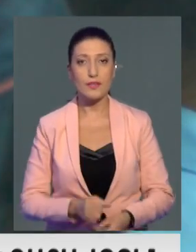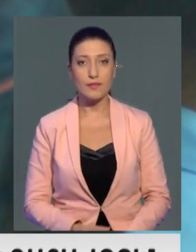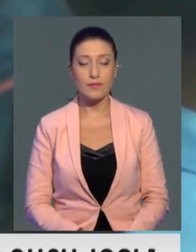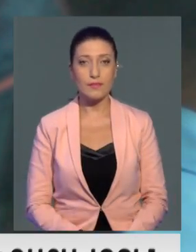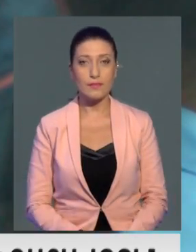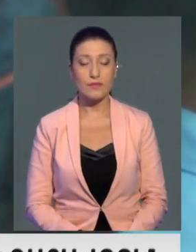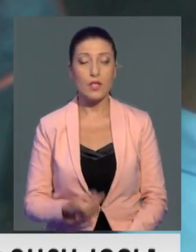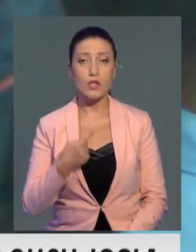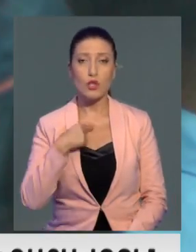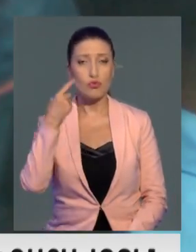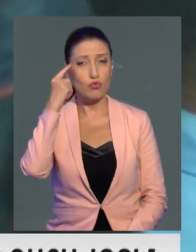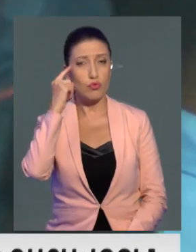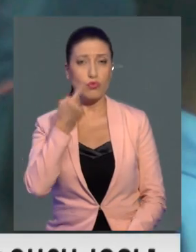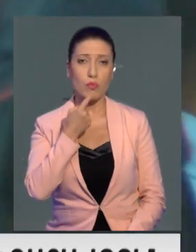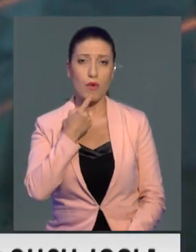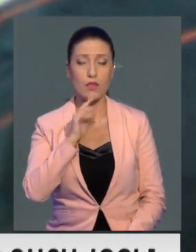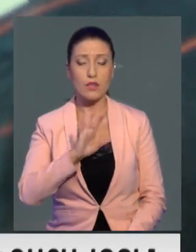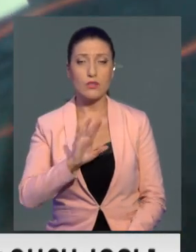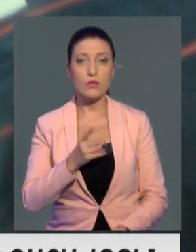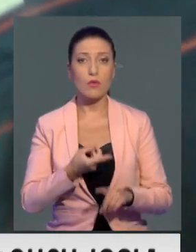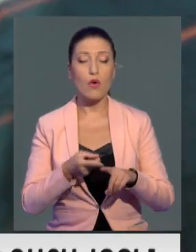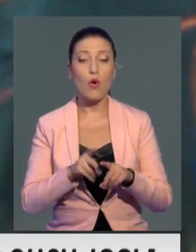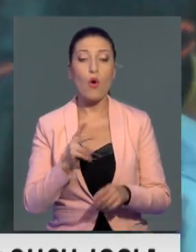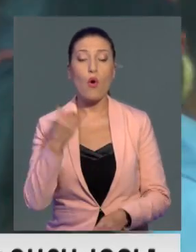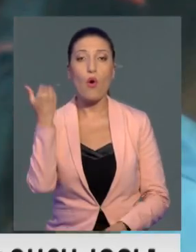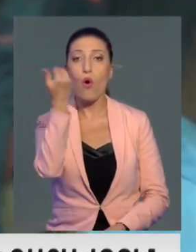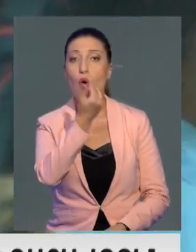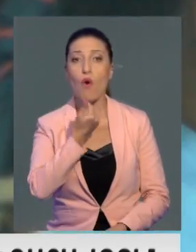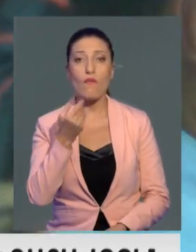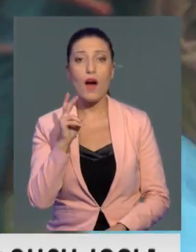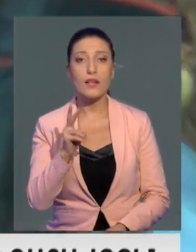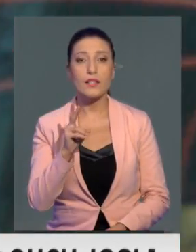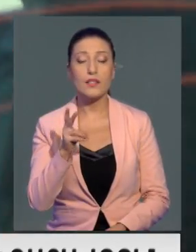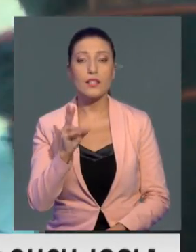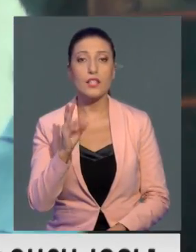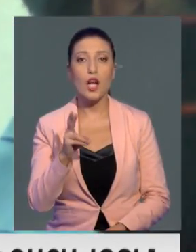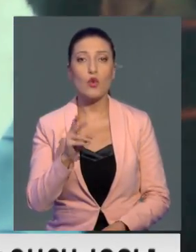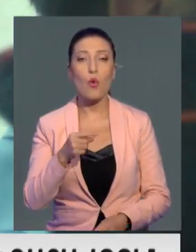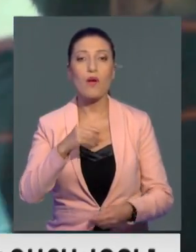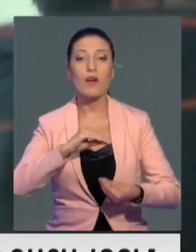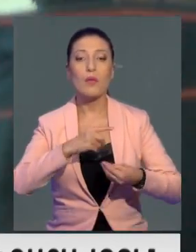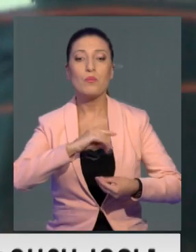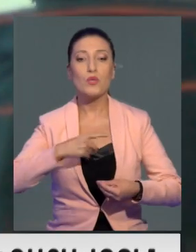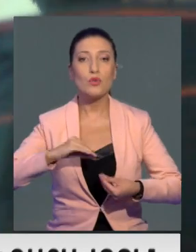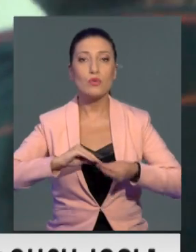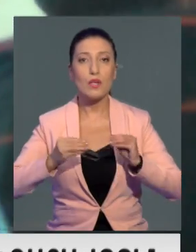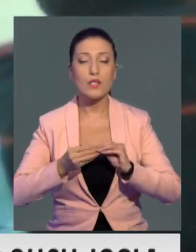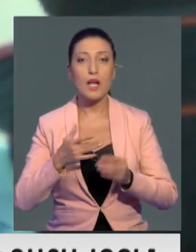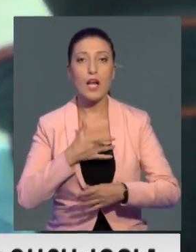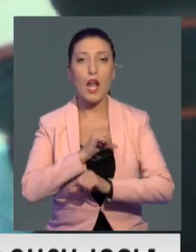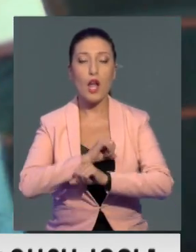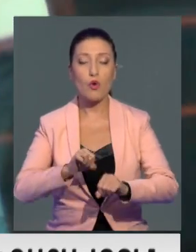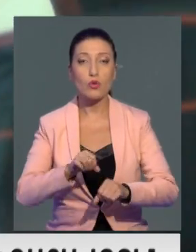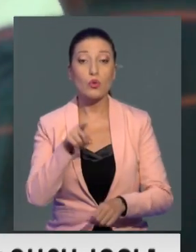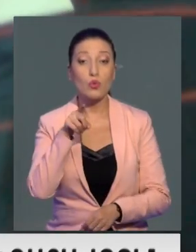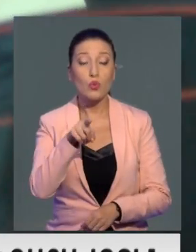Ես չեմ կասկացում, ովքեր են լինելու դրա բացասական հերոսները, որ տվյալ դեպքում դուք այն ազնավորությունն